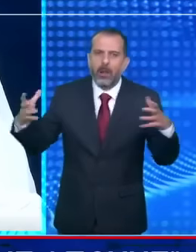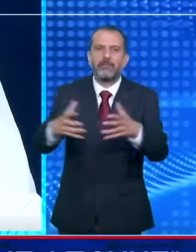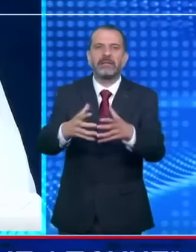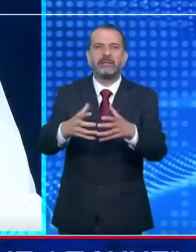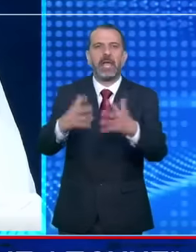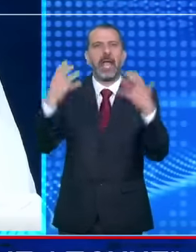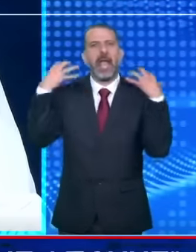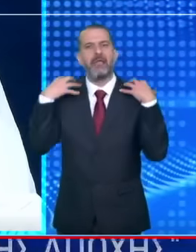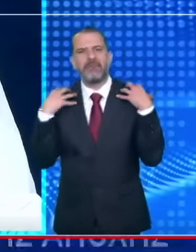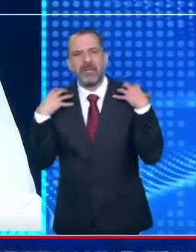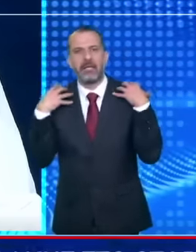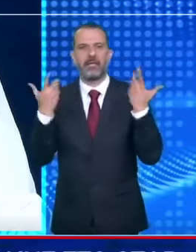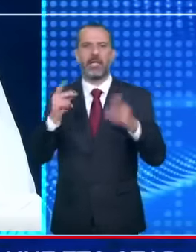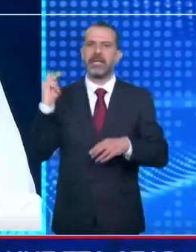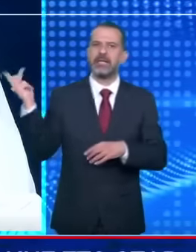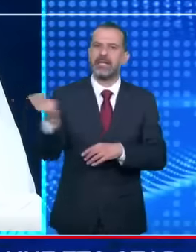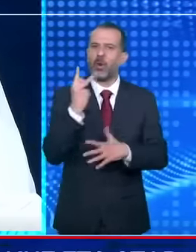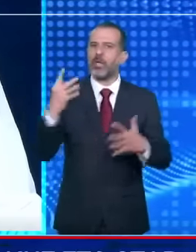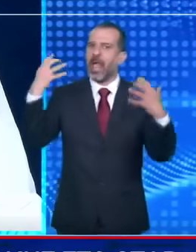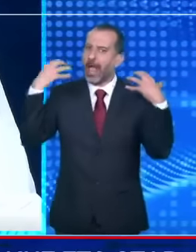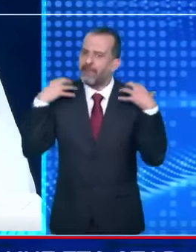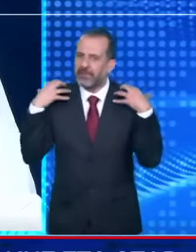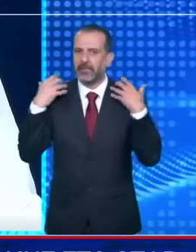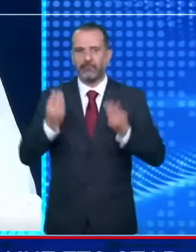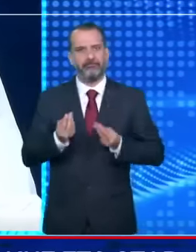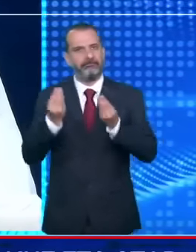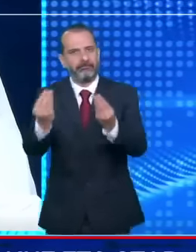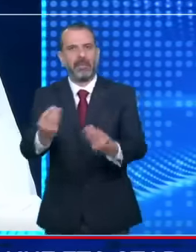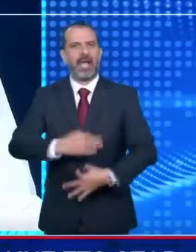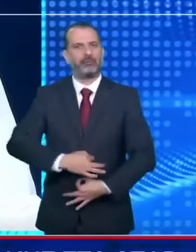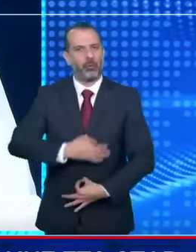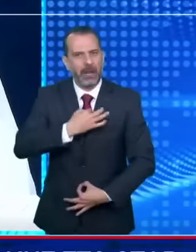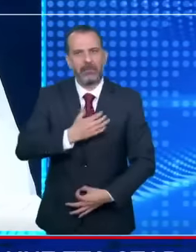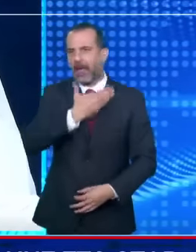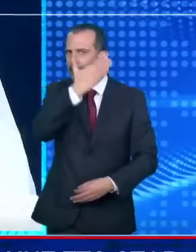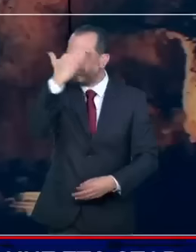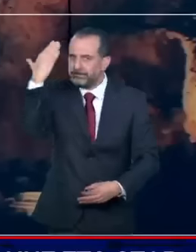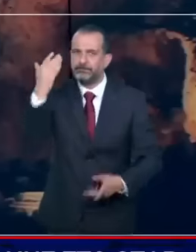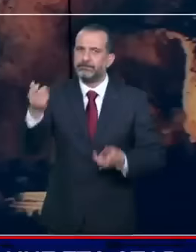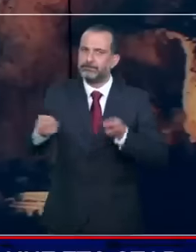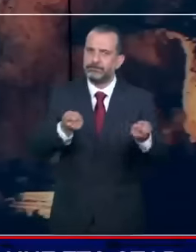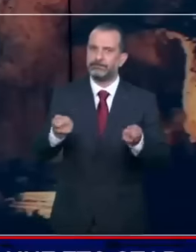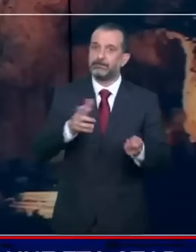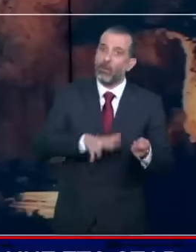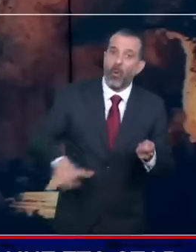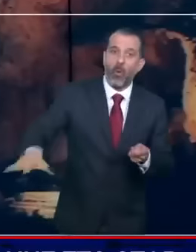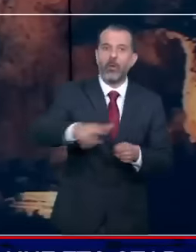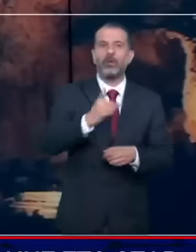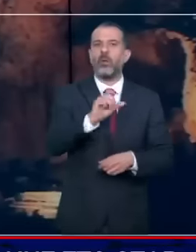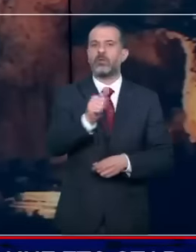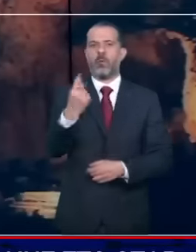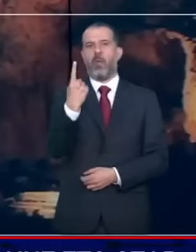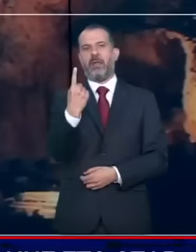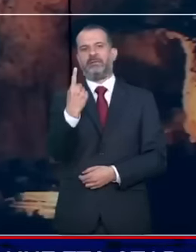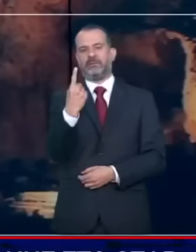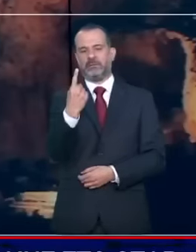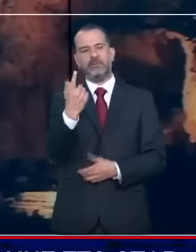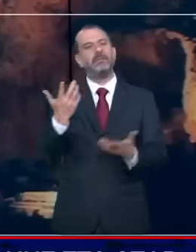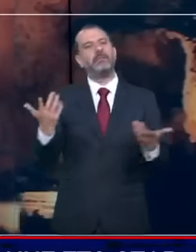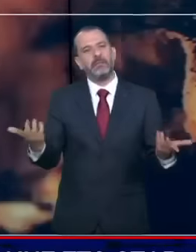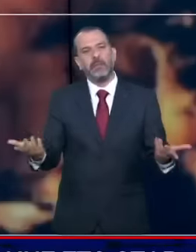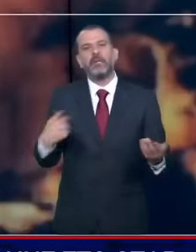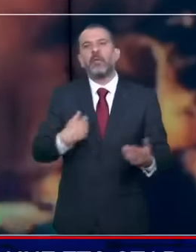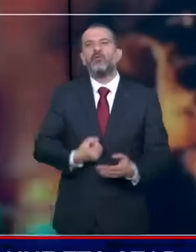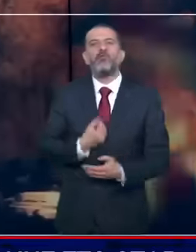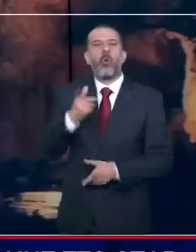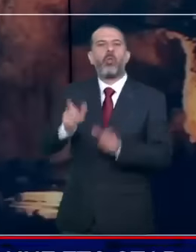Όλη η κοινωνία να μπορέσει να προσφέρει αξιοπρέπεια και αξιοκρατία στη χώρα μας. Και αισθάνονται ότι είναι αφημένοι στην τύχη